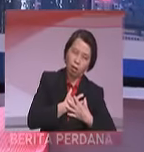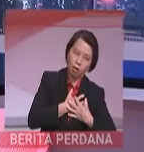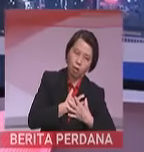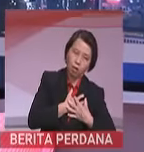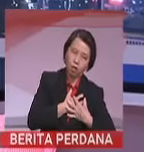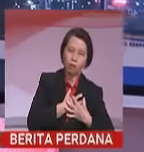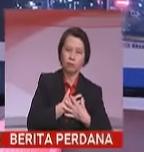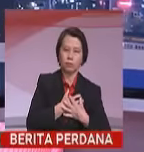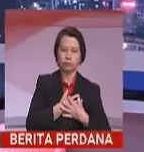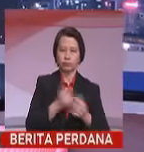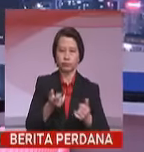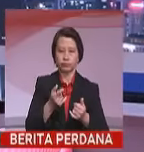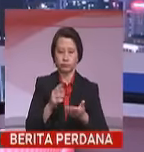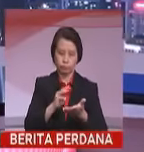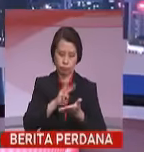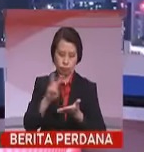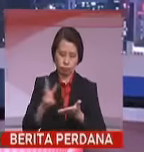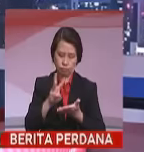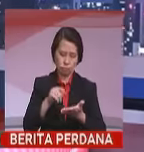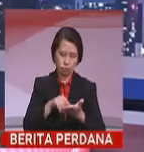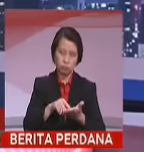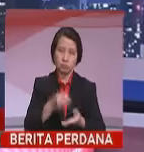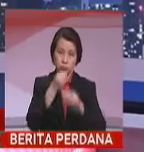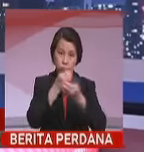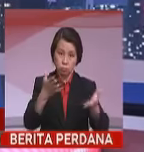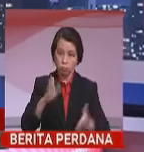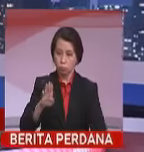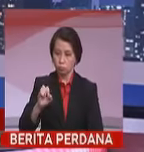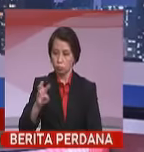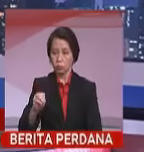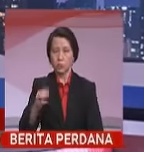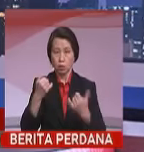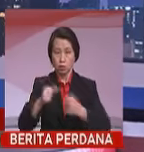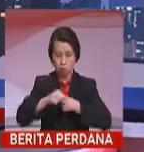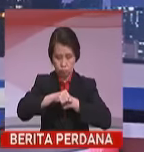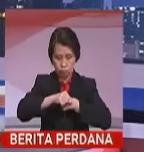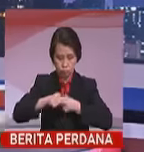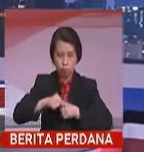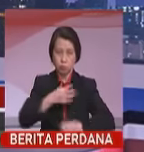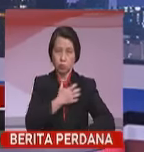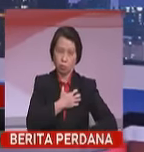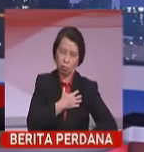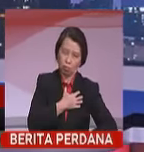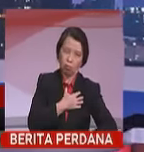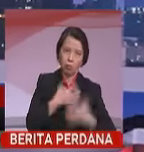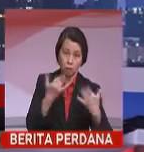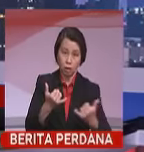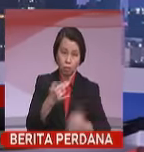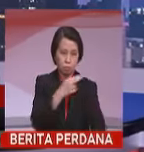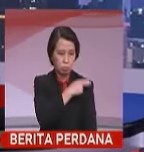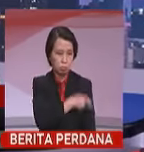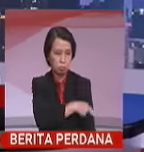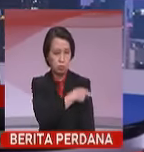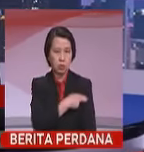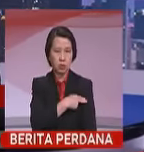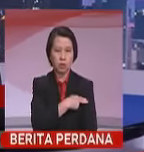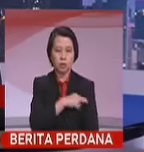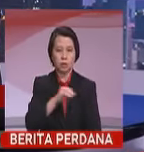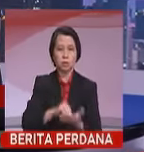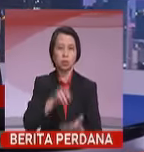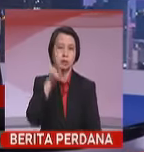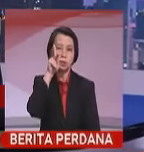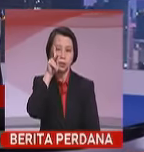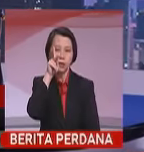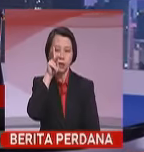Menerusi satu kiriman WhatsApp, seniman memaklumkan Bob Lockman menjalani pembedahan jantung hari ini di Hospital Sultanah Bahiyah,